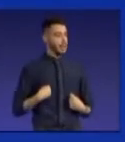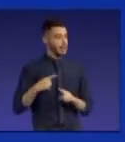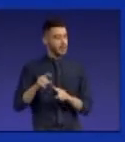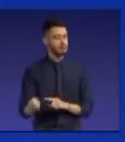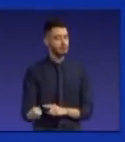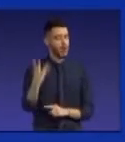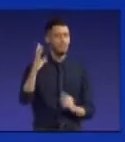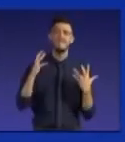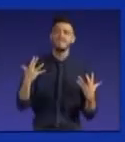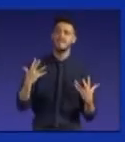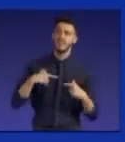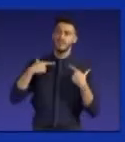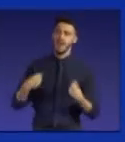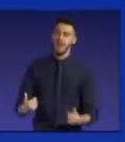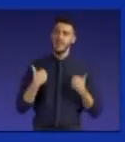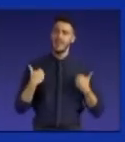δείχνουν προς το μέλλον.